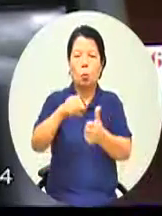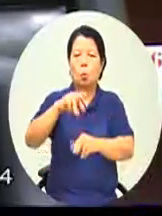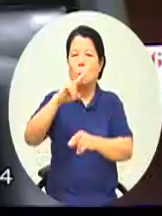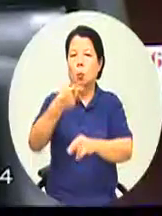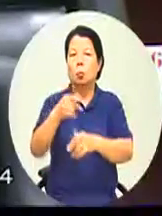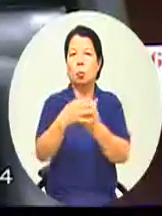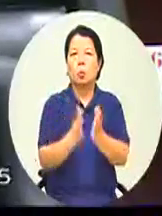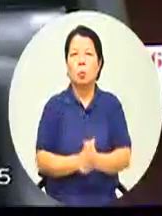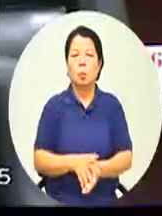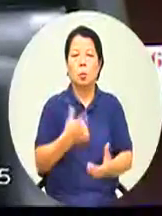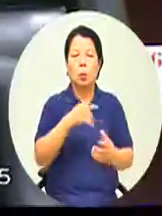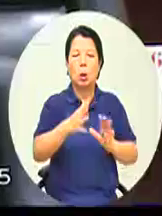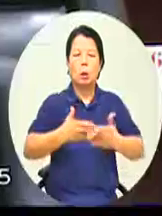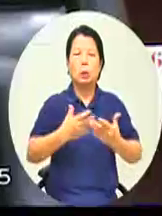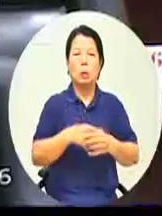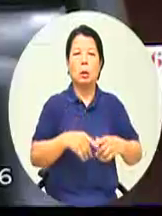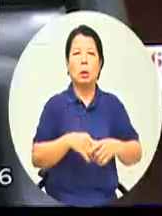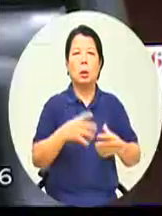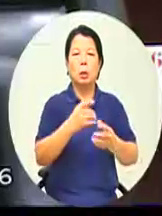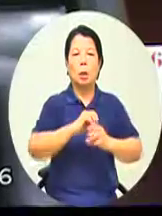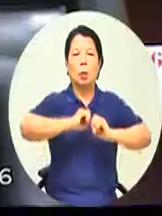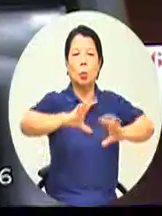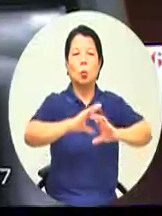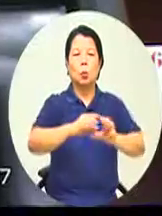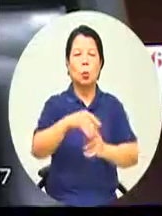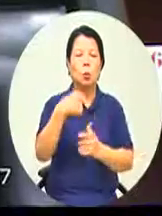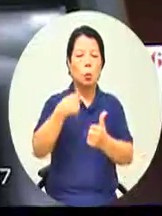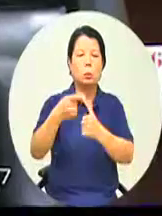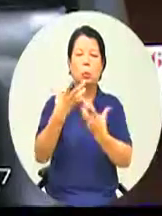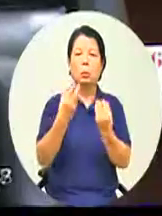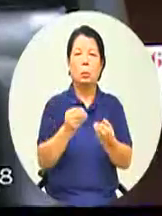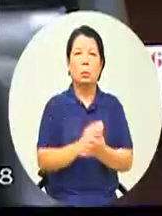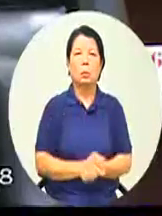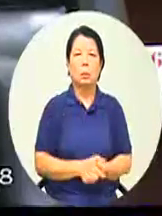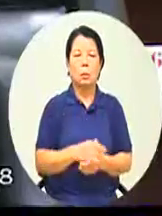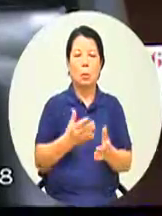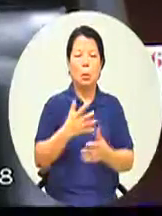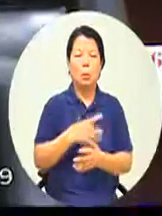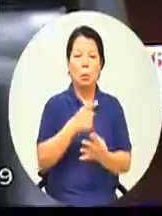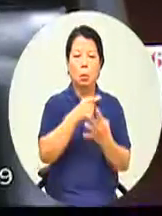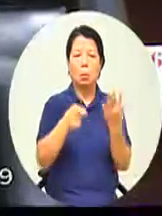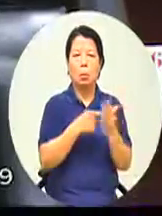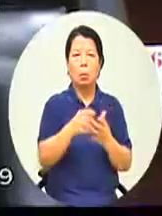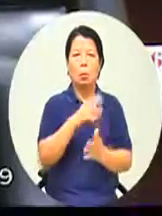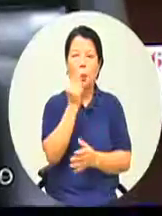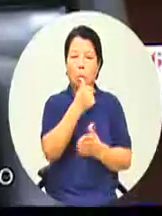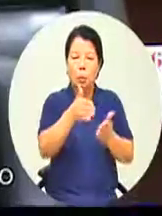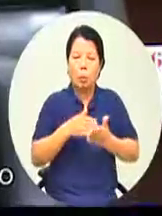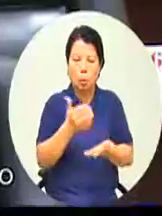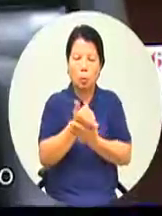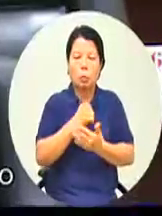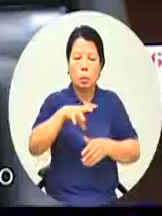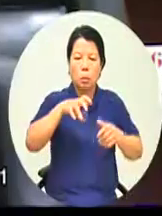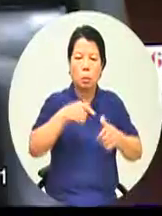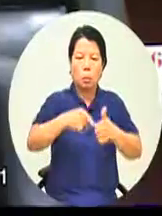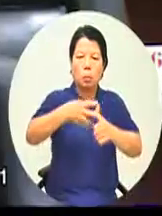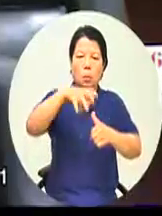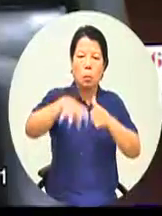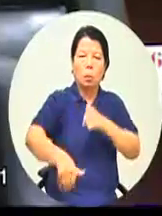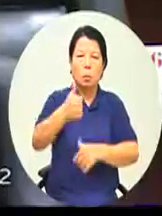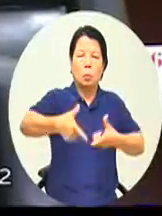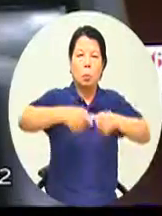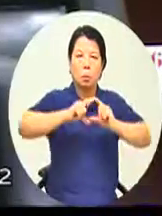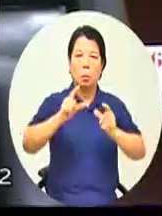最后变成在传教。好，我觉得这个是非常严重的问题，所以上面这几个问题都特别是要请教育局长来回